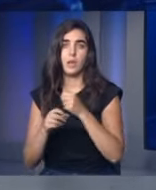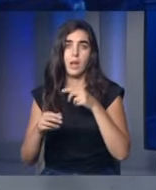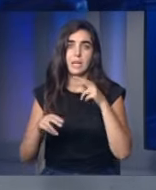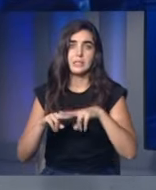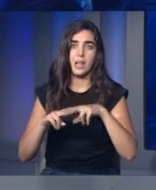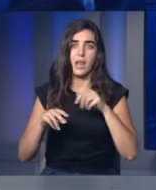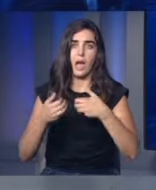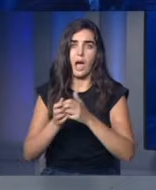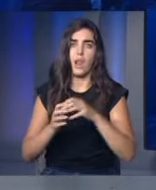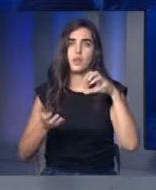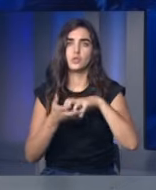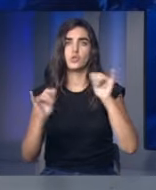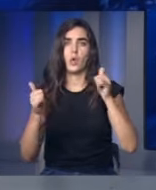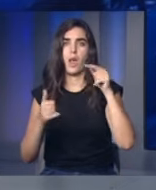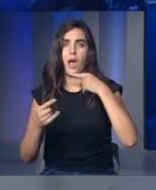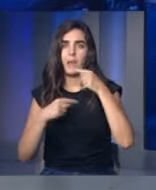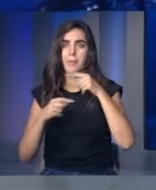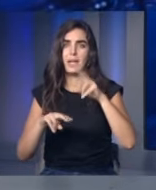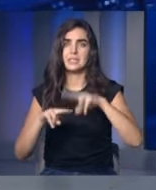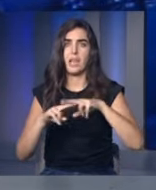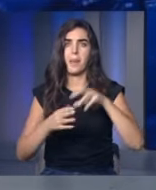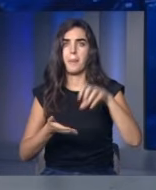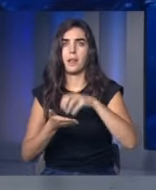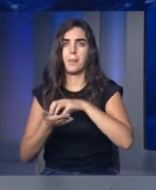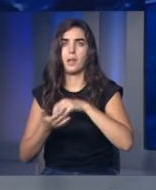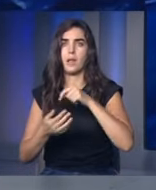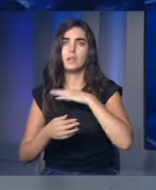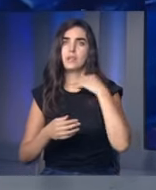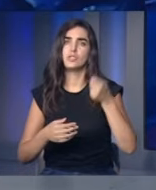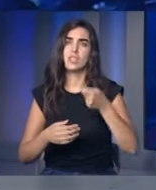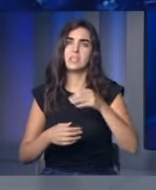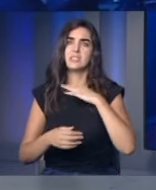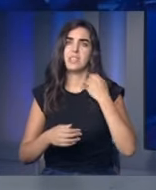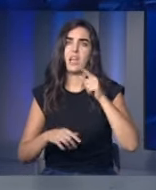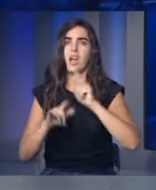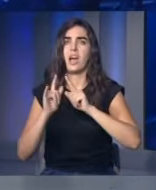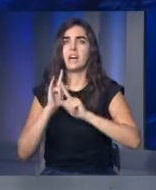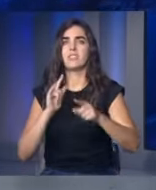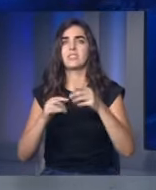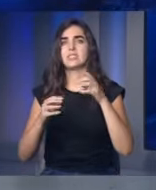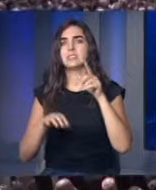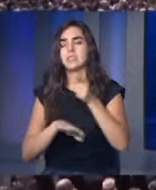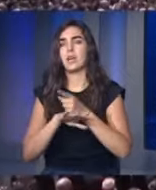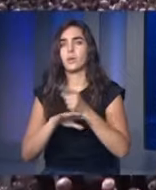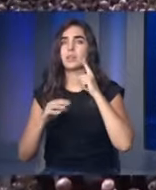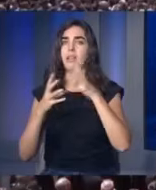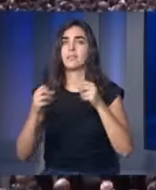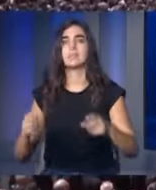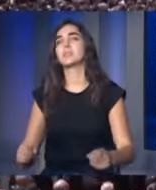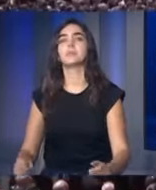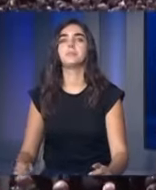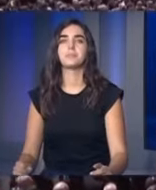شمس. أهالي المجدل طردوا الوزراء الإسرائيليين من البلدة إبان تشييع ضحايا القصف الصاروخي.